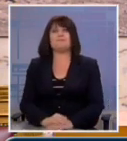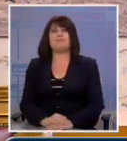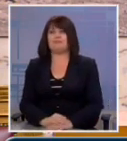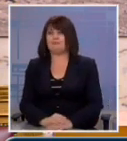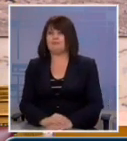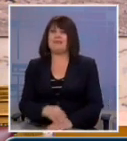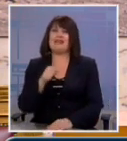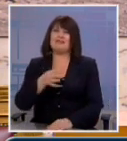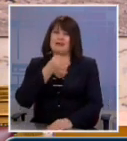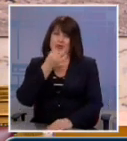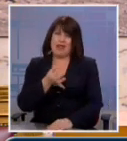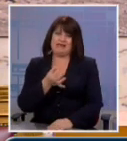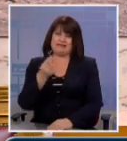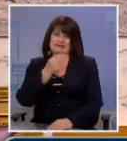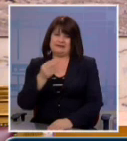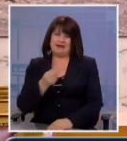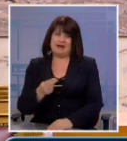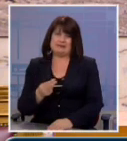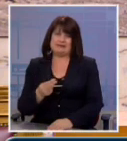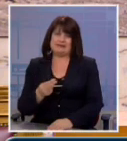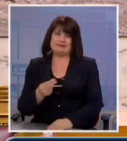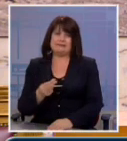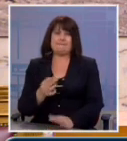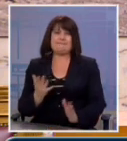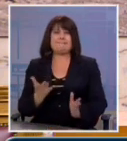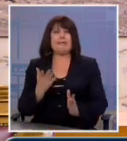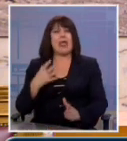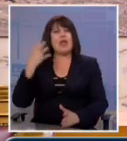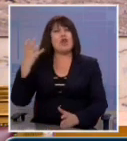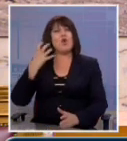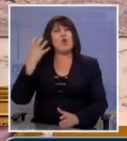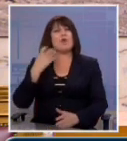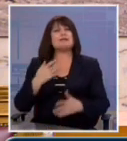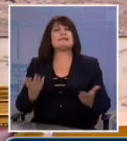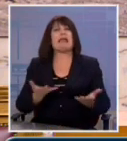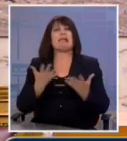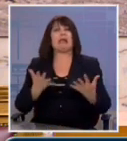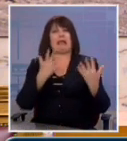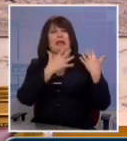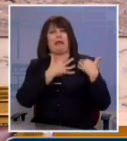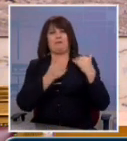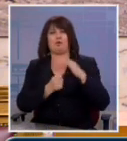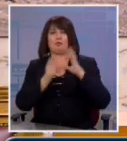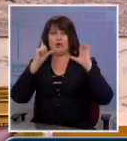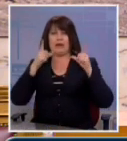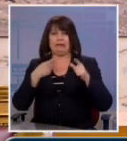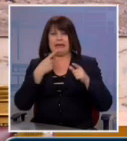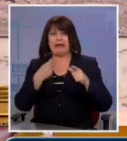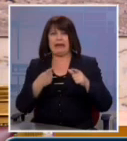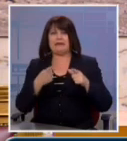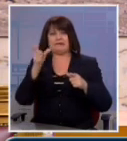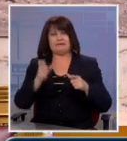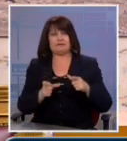οι εκφράσεις αλλά και οι υπαινιγμοί περί της άσκησης των αρμοδιοτήτων του Προέδρου της Δημοκρατίας, για τον